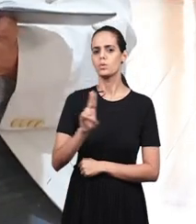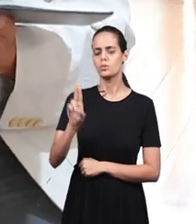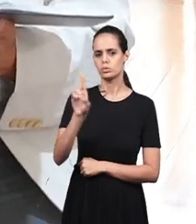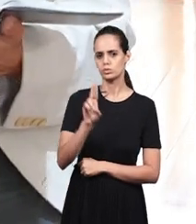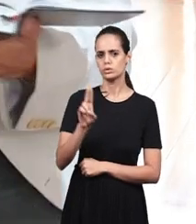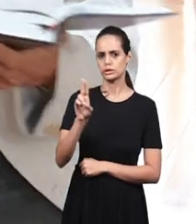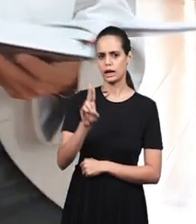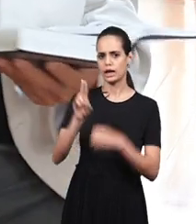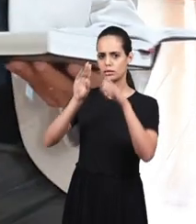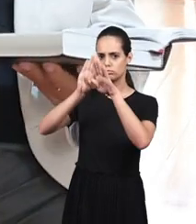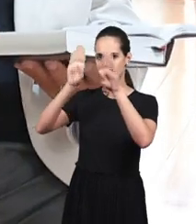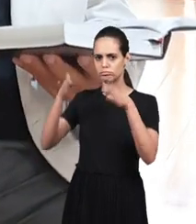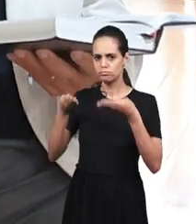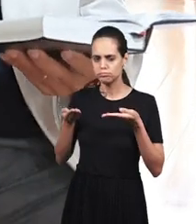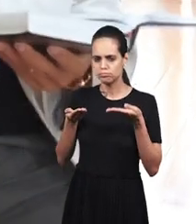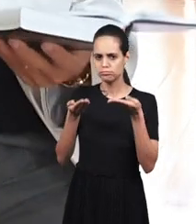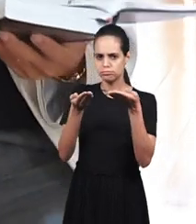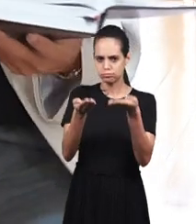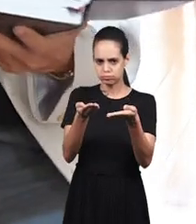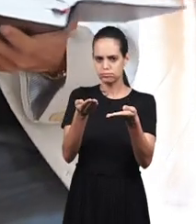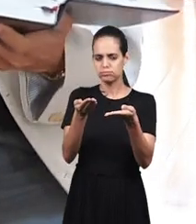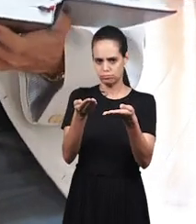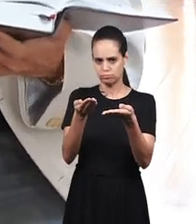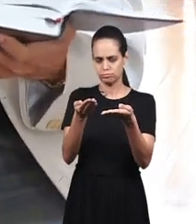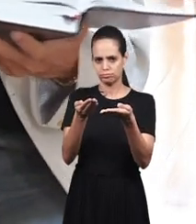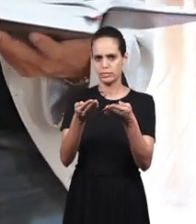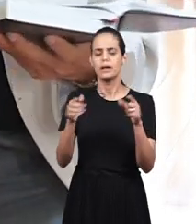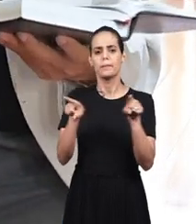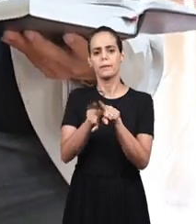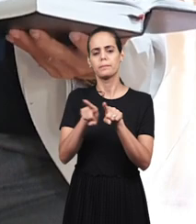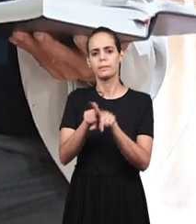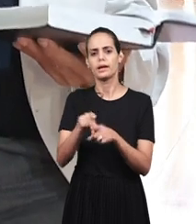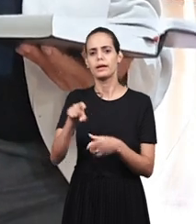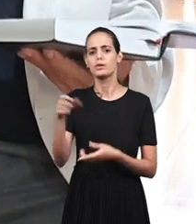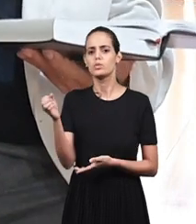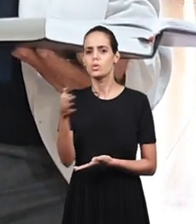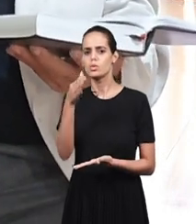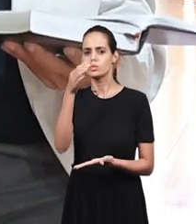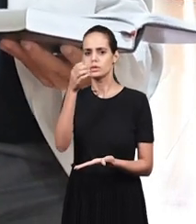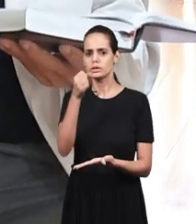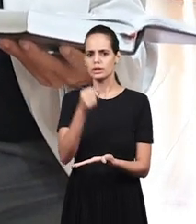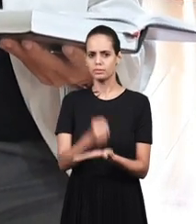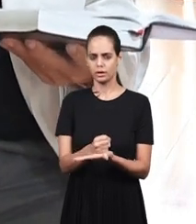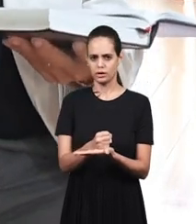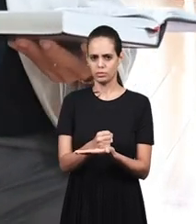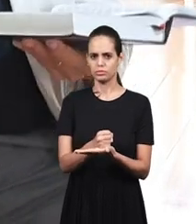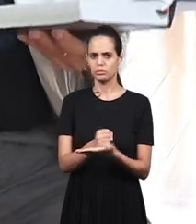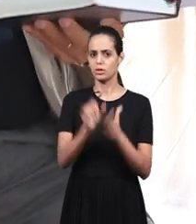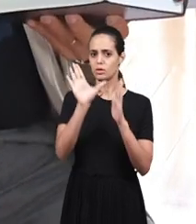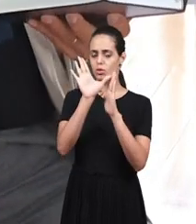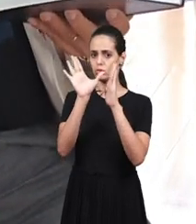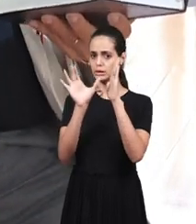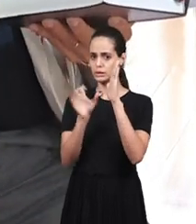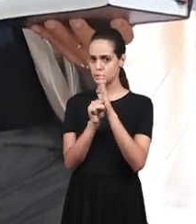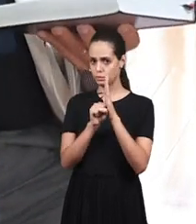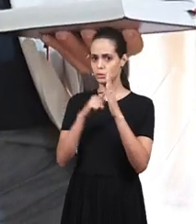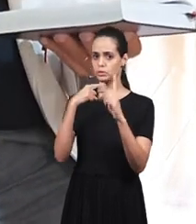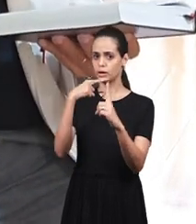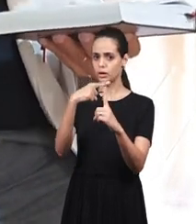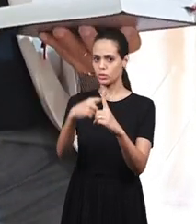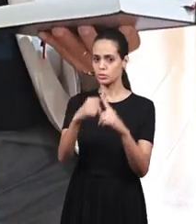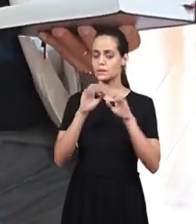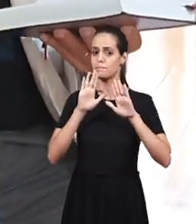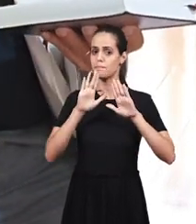berger, le symbole, nous pouvons dire, de l'Holocauste. pouvons utiliser au Nouveau